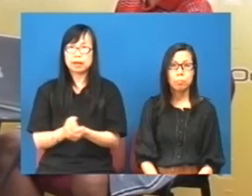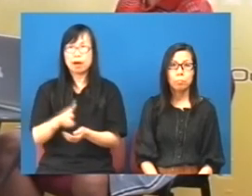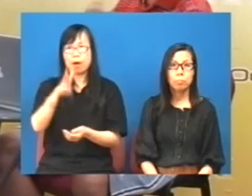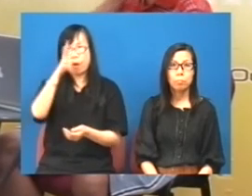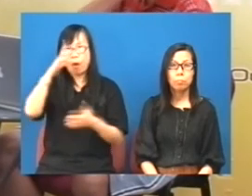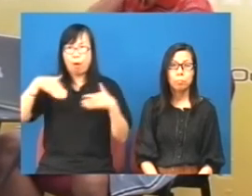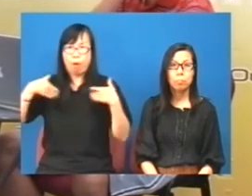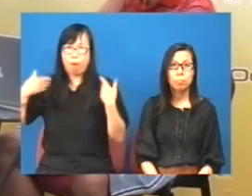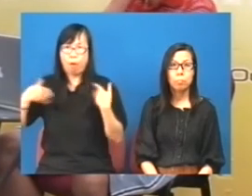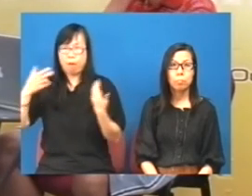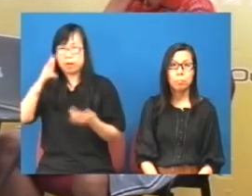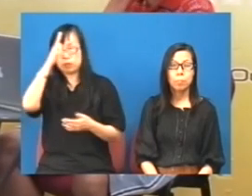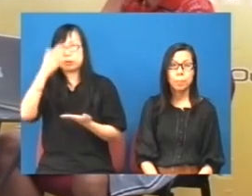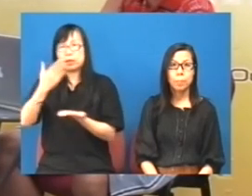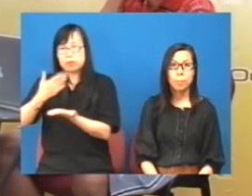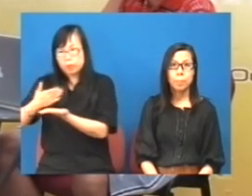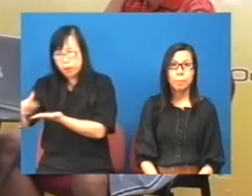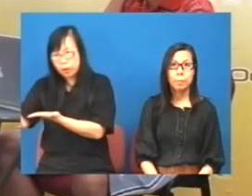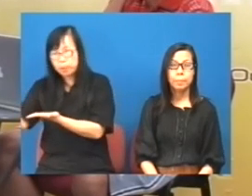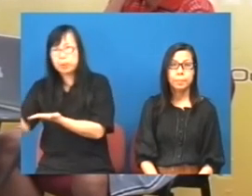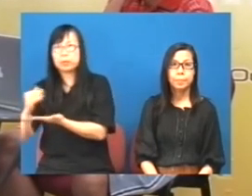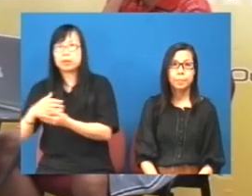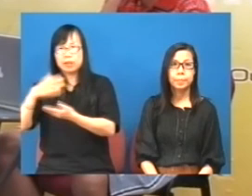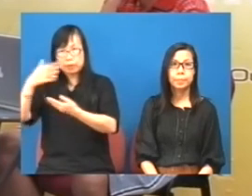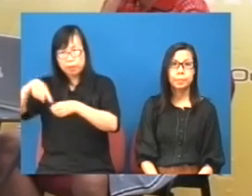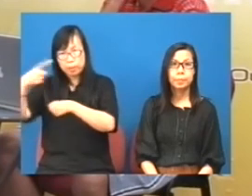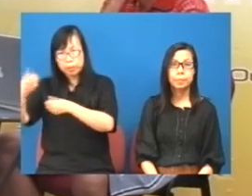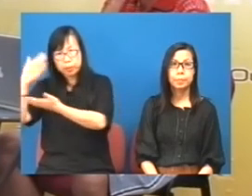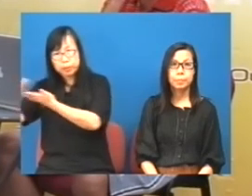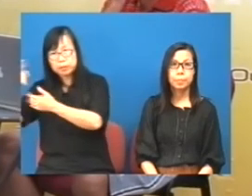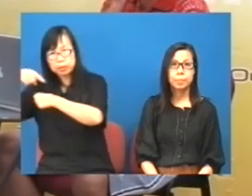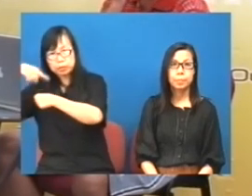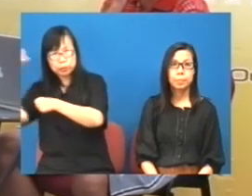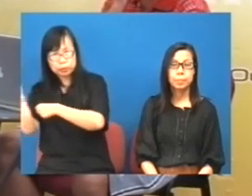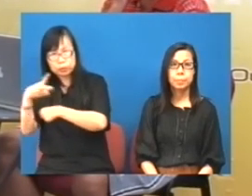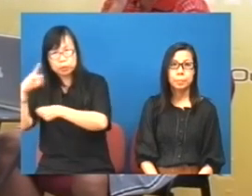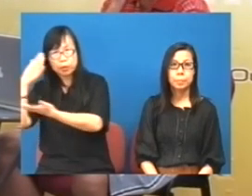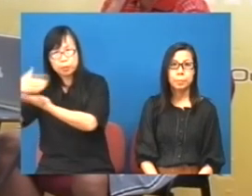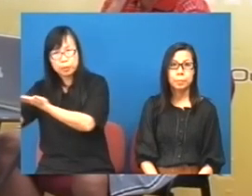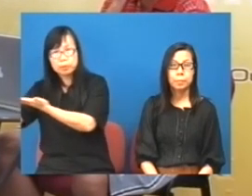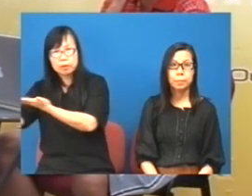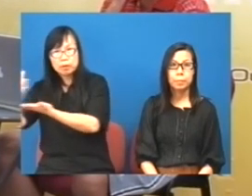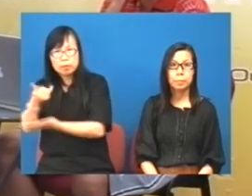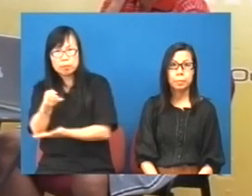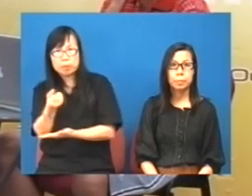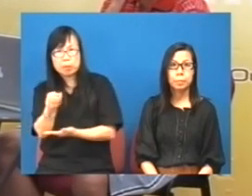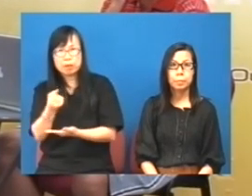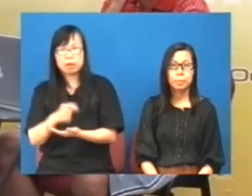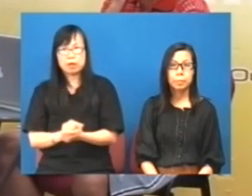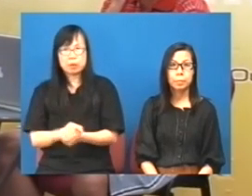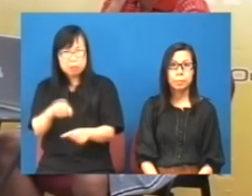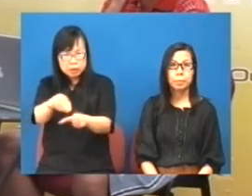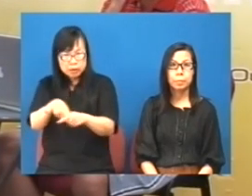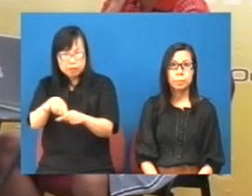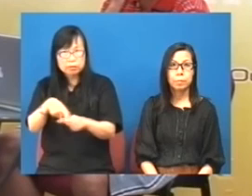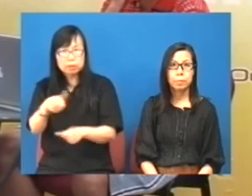署去做康民署有外判判上判去做這個球場是可以不可以的呢如果你說謀利當然可以